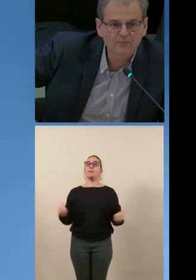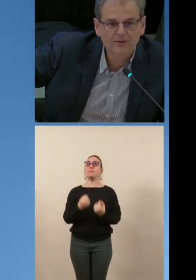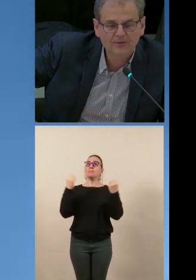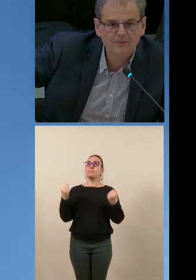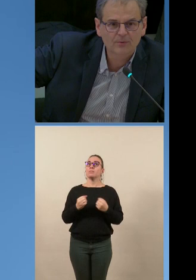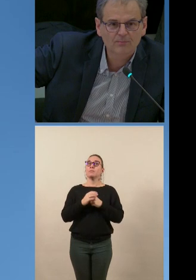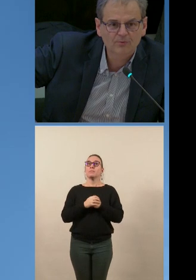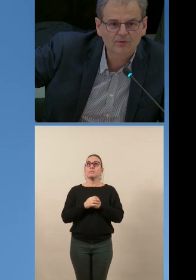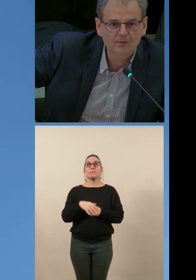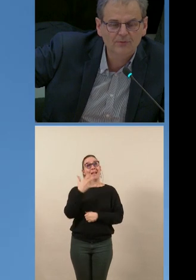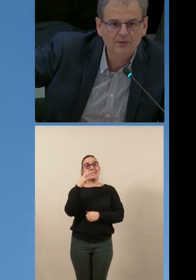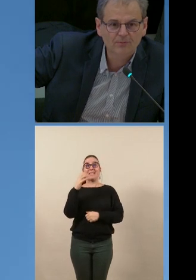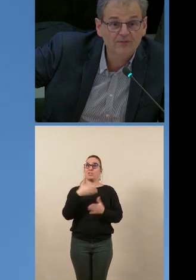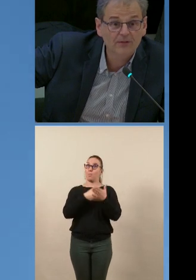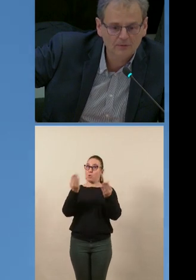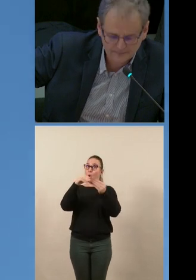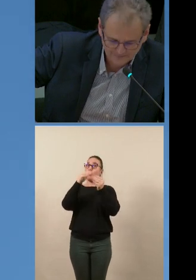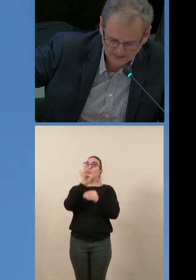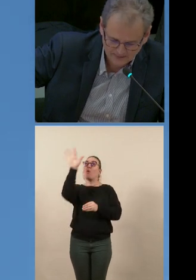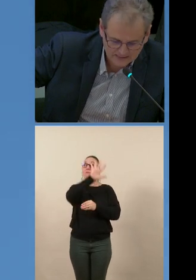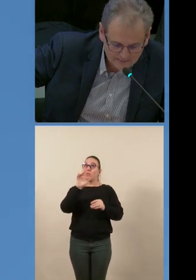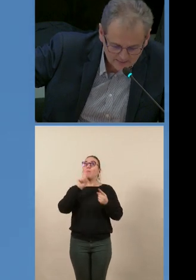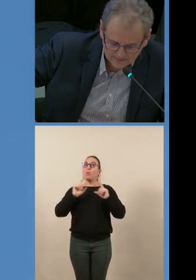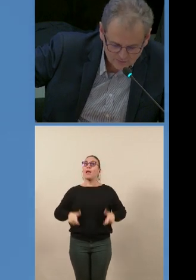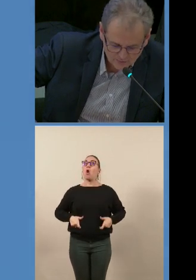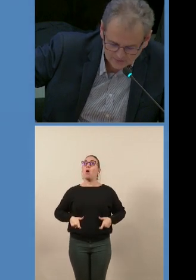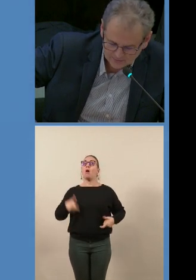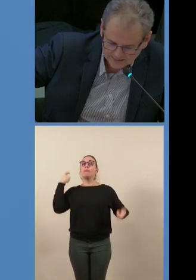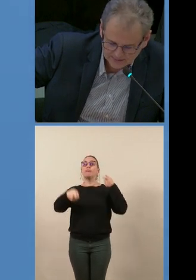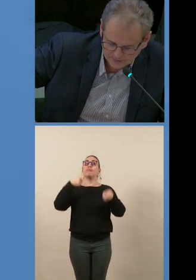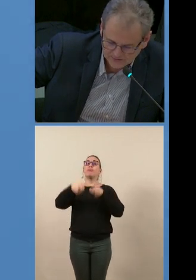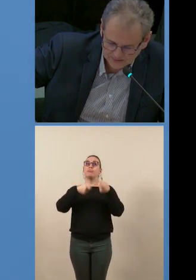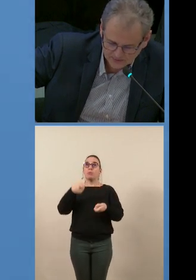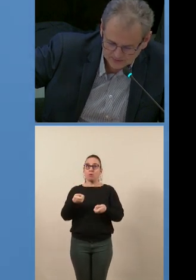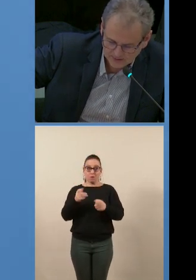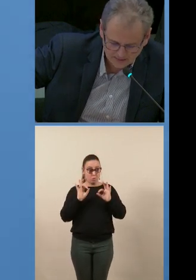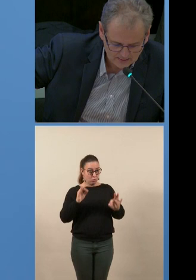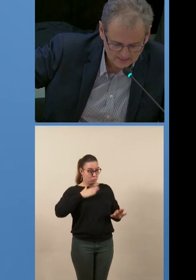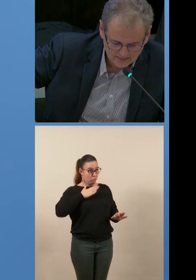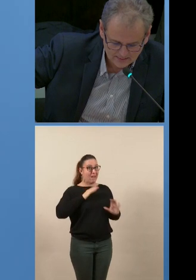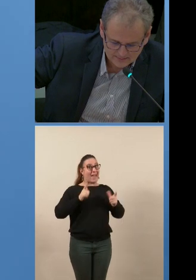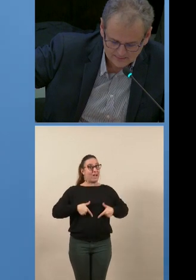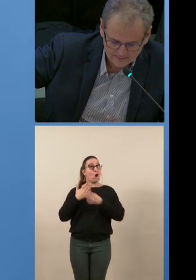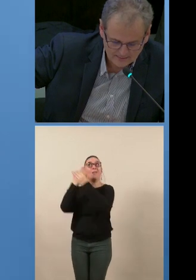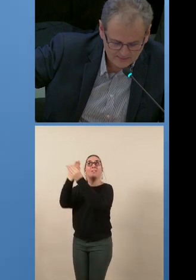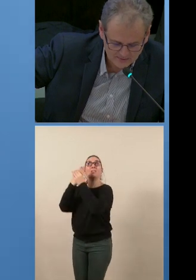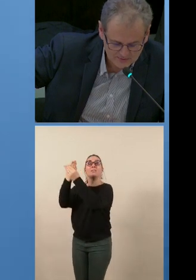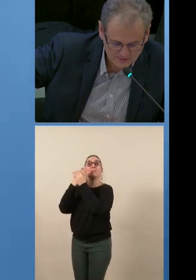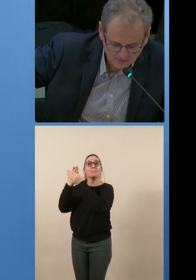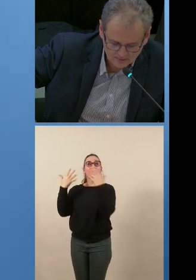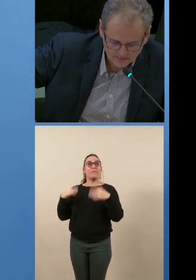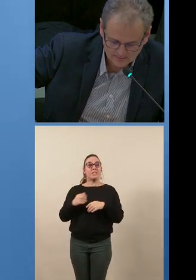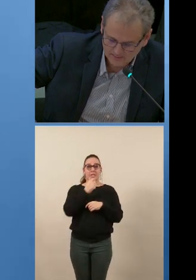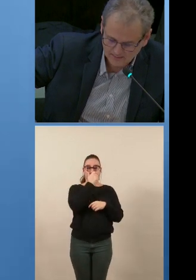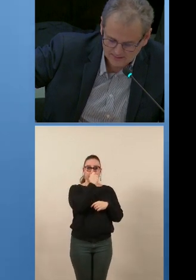vert on met 500 millions de plus au niveau national pour les écoles bah justement on a des dossiers d'école et bien